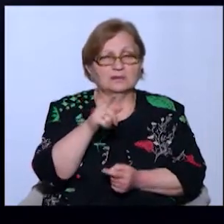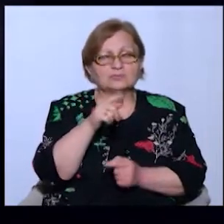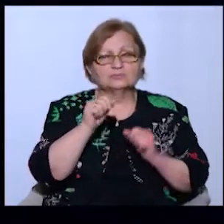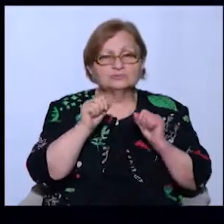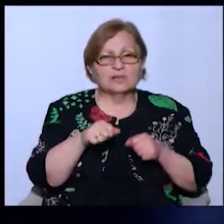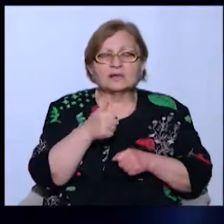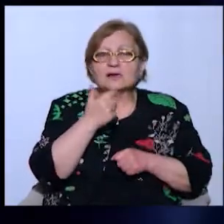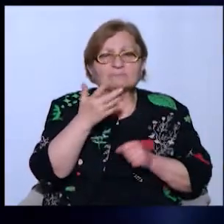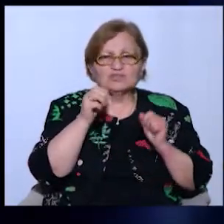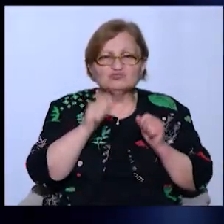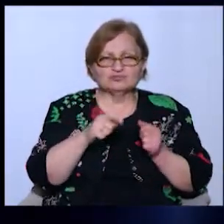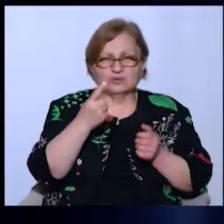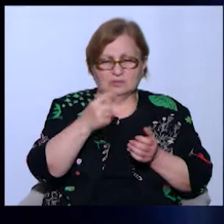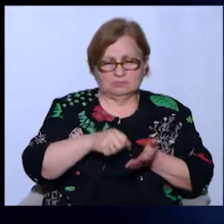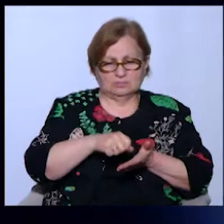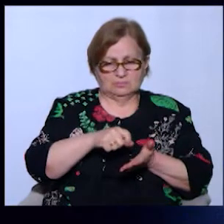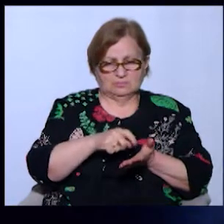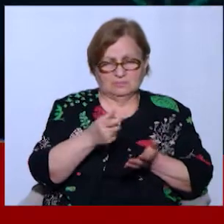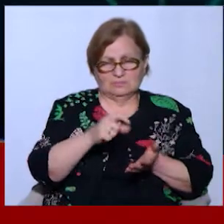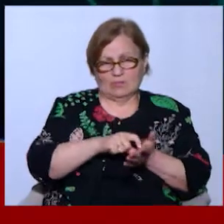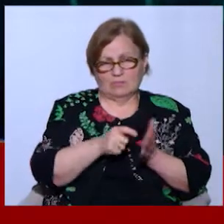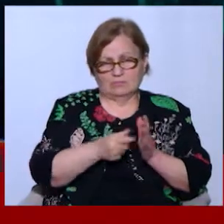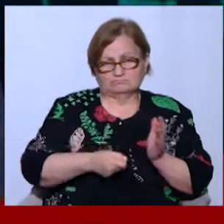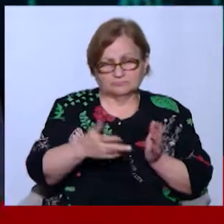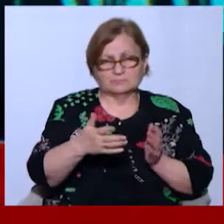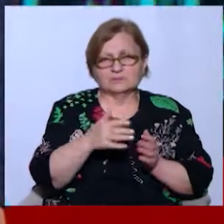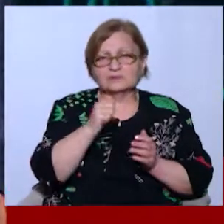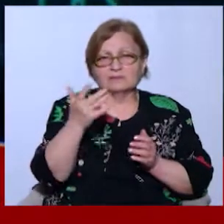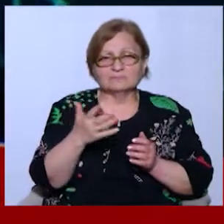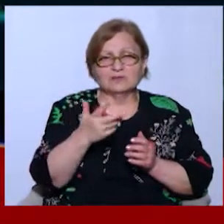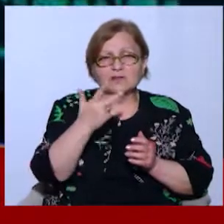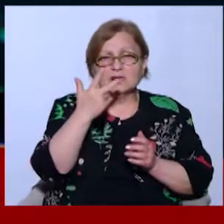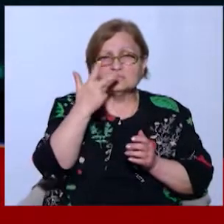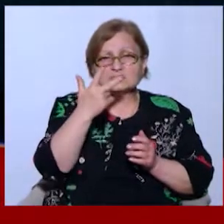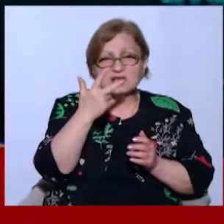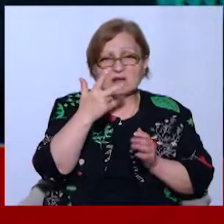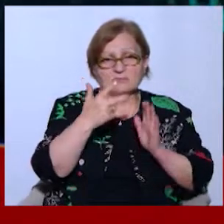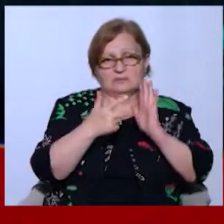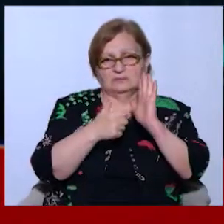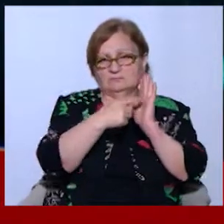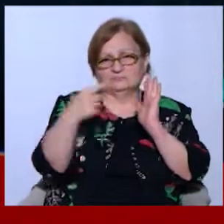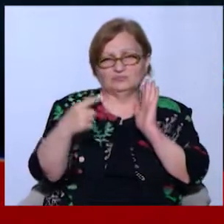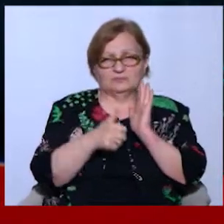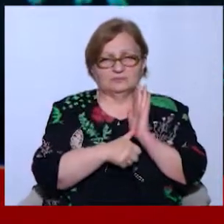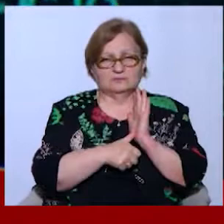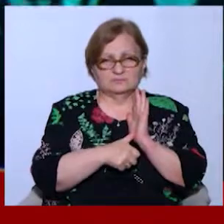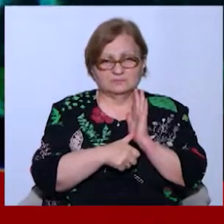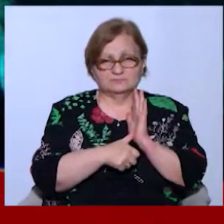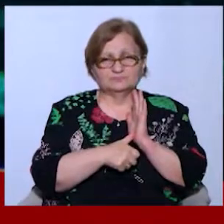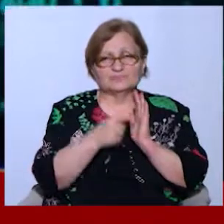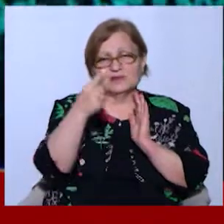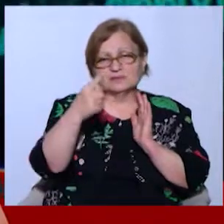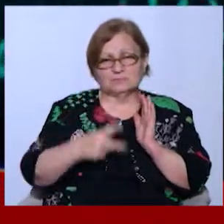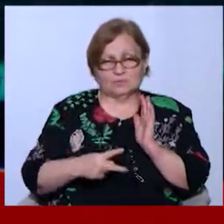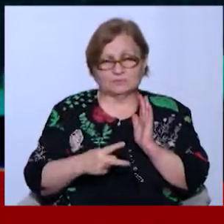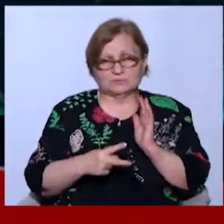ხდომილობაა ჩვენ შემთხვევაში? არის 3 და სრული რაოდენობა არის 6-ი, შესაბამისად გამოგდი 3 6 მე-6-ედი,